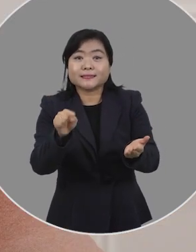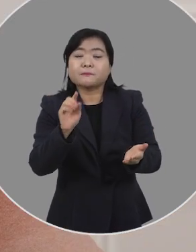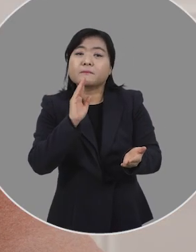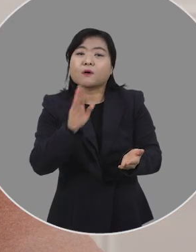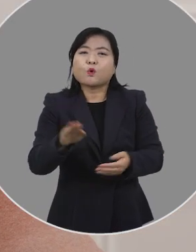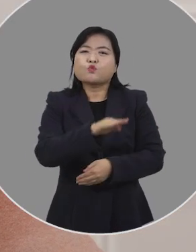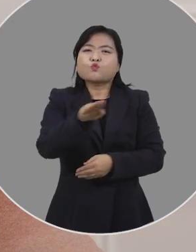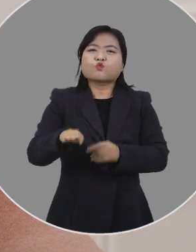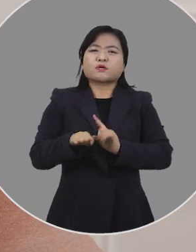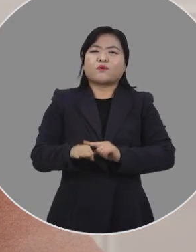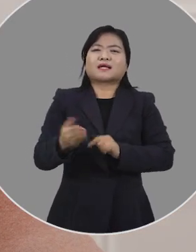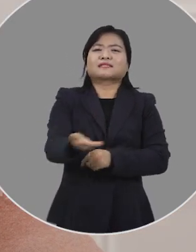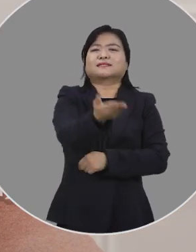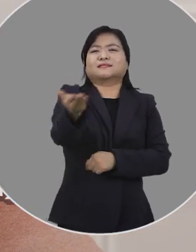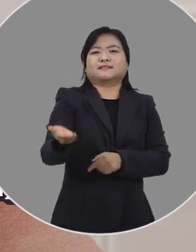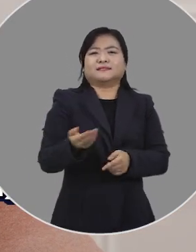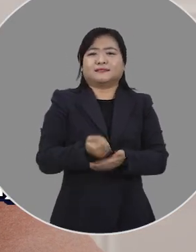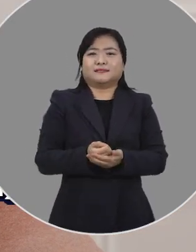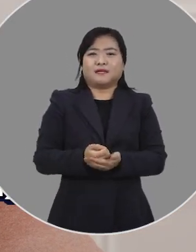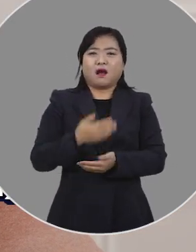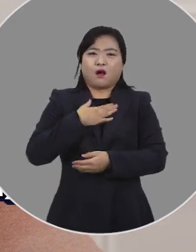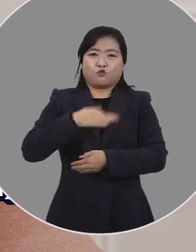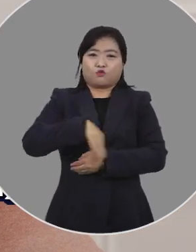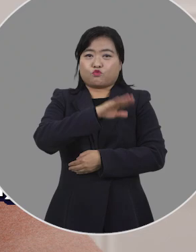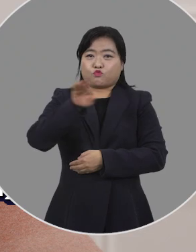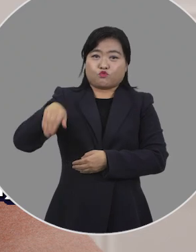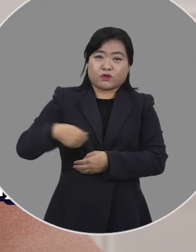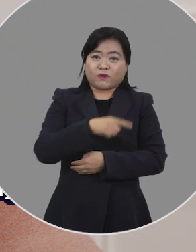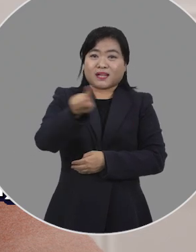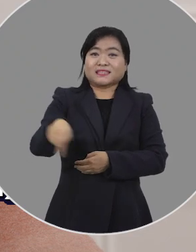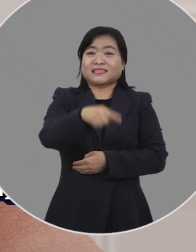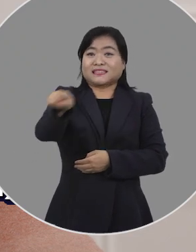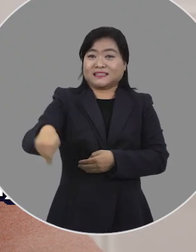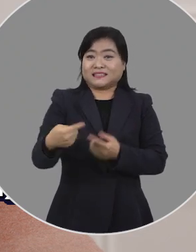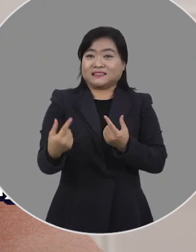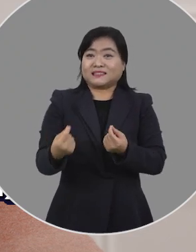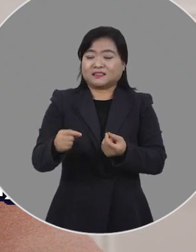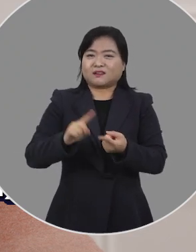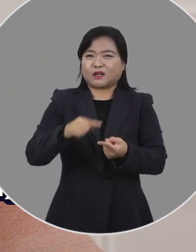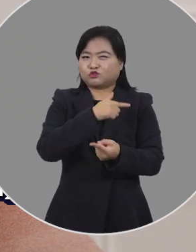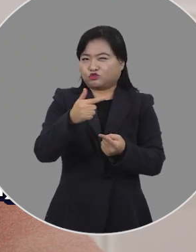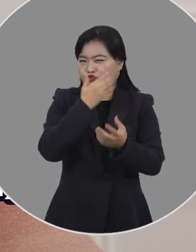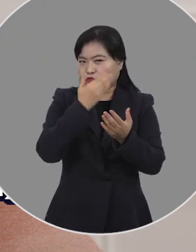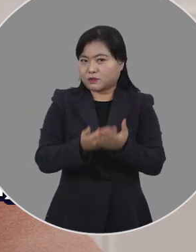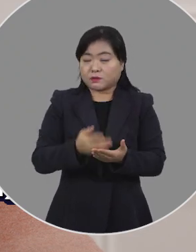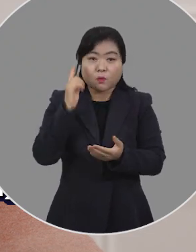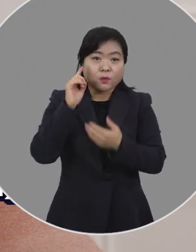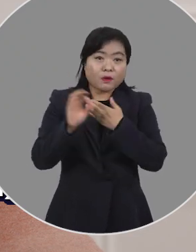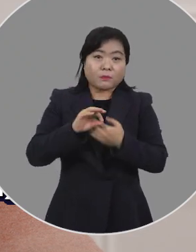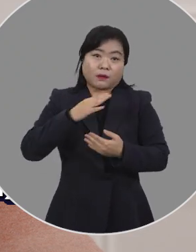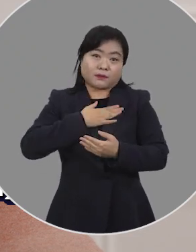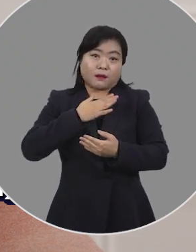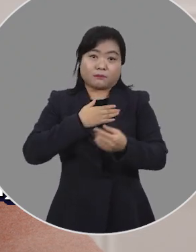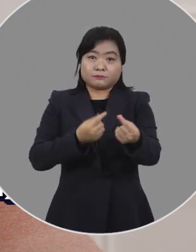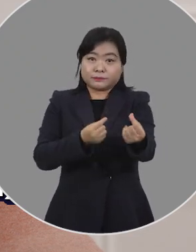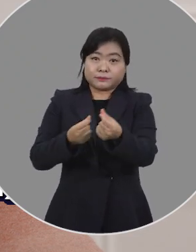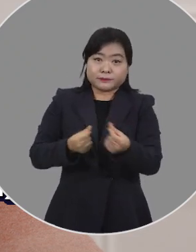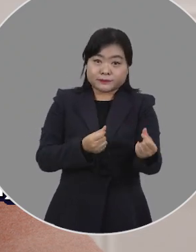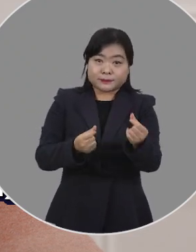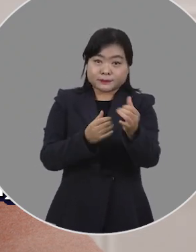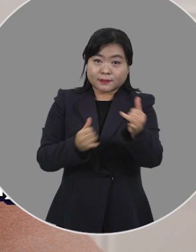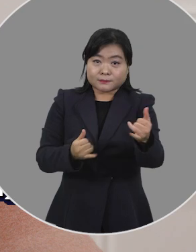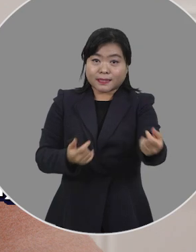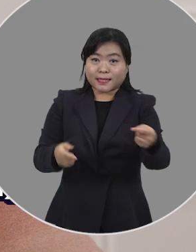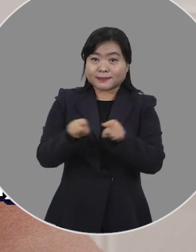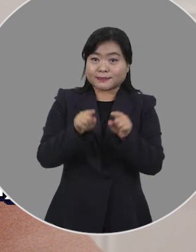바로 우리와 그들, 그러니까 us versus them, 이게 굉장히 중요했거든요. 그게 왜냐하면은 나랑 비슷한